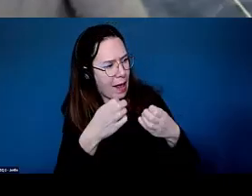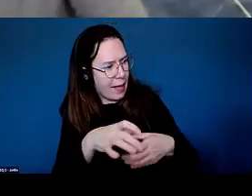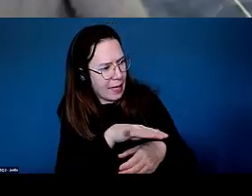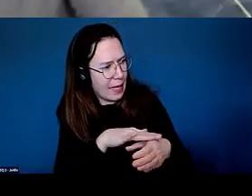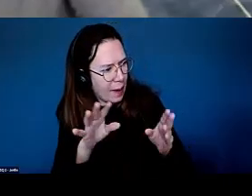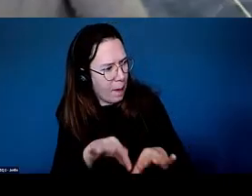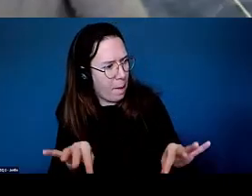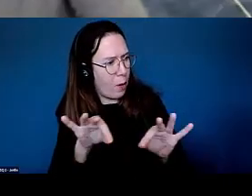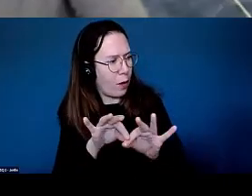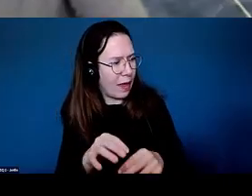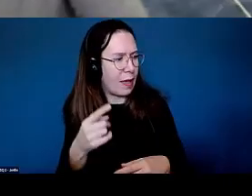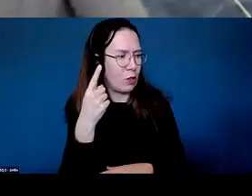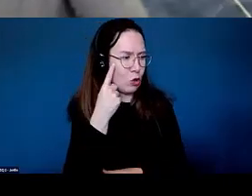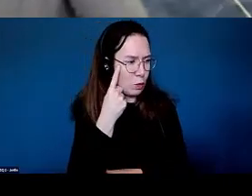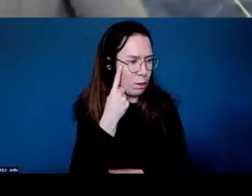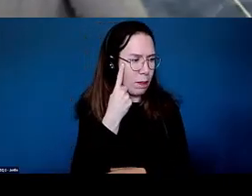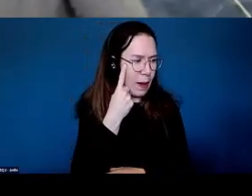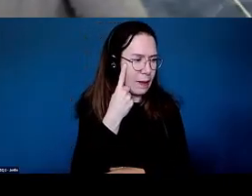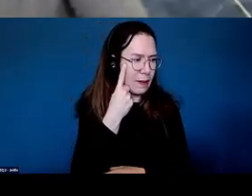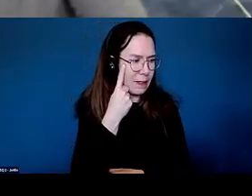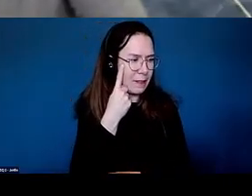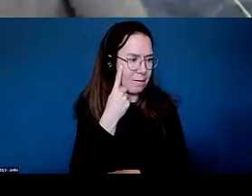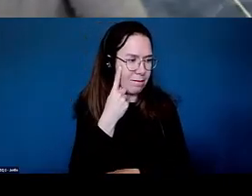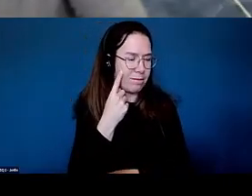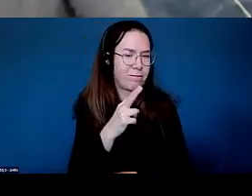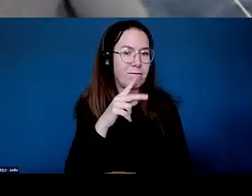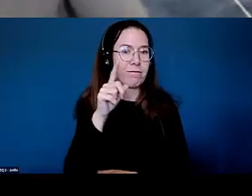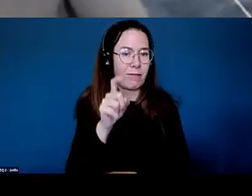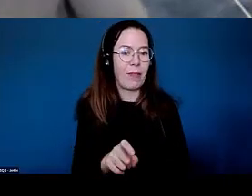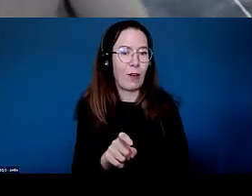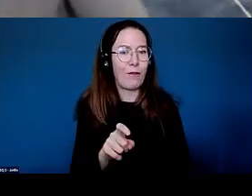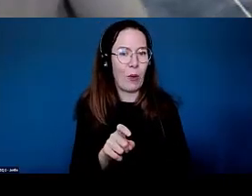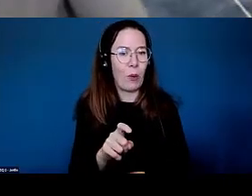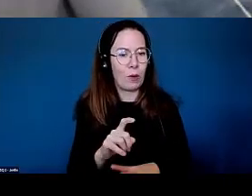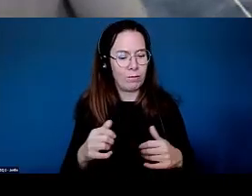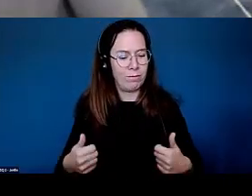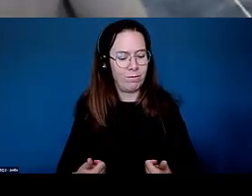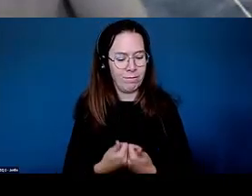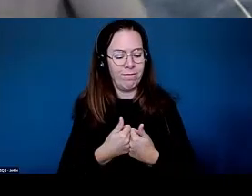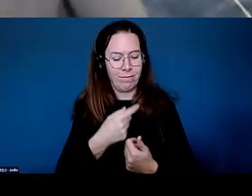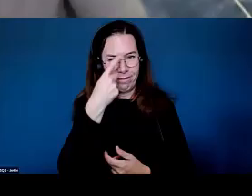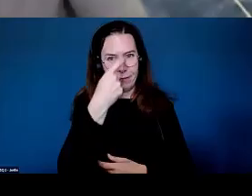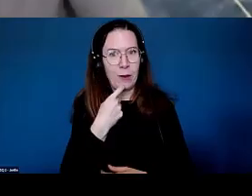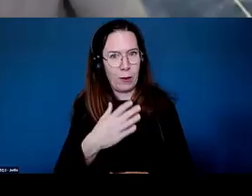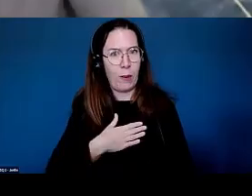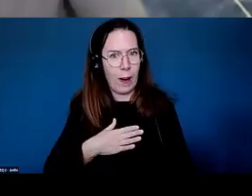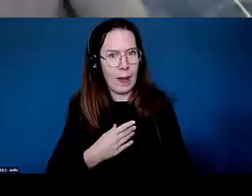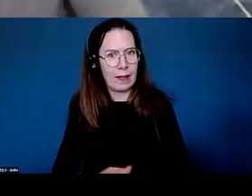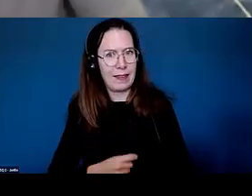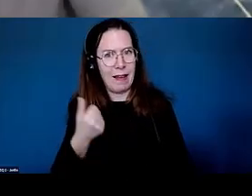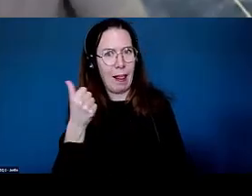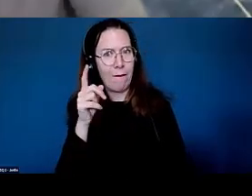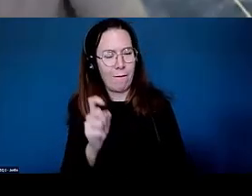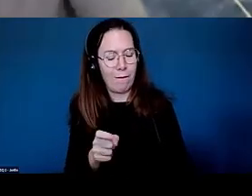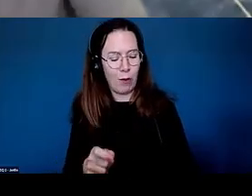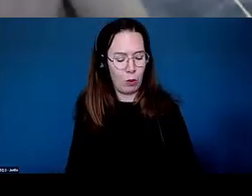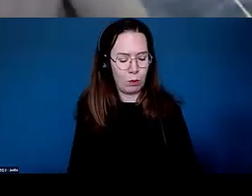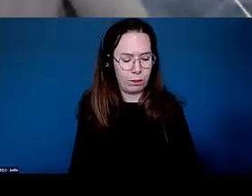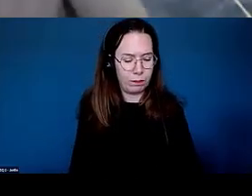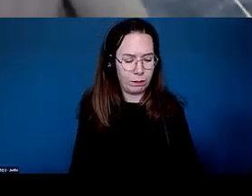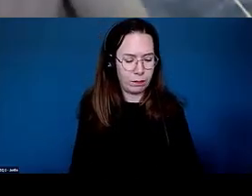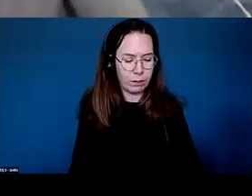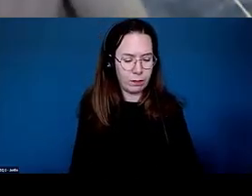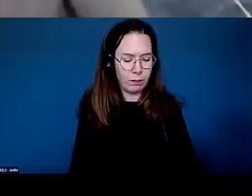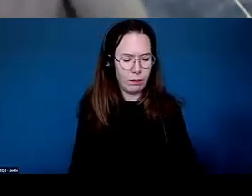sur l'équipe, je pense que il fallait vraiment, eh bien, mettre au défi nos croyances. Et ça, eh